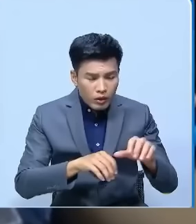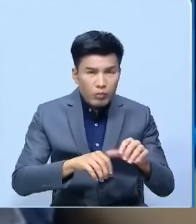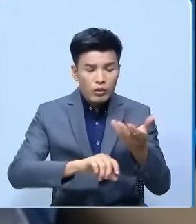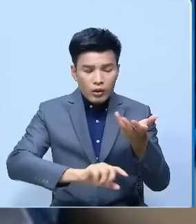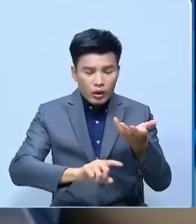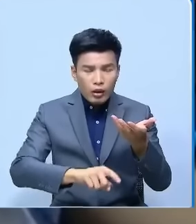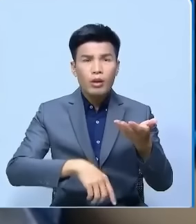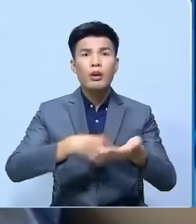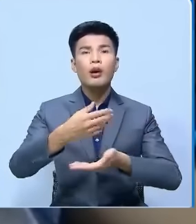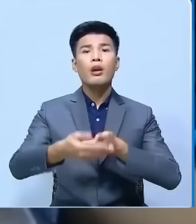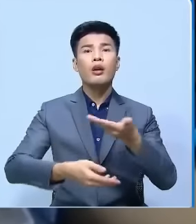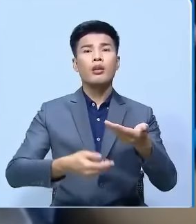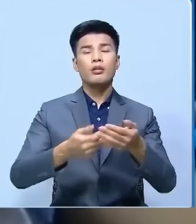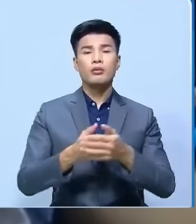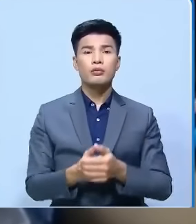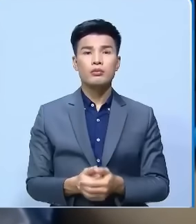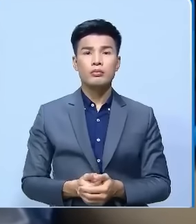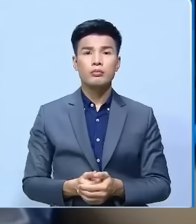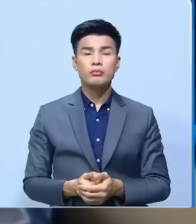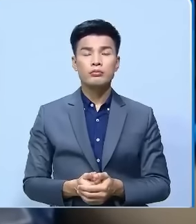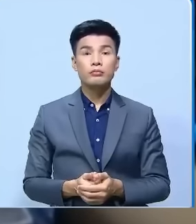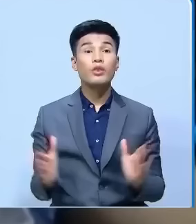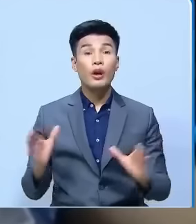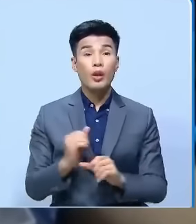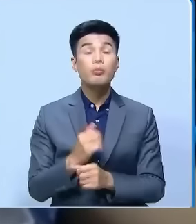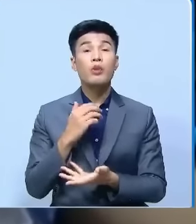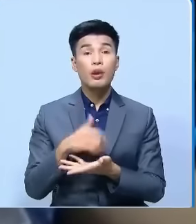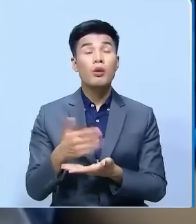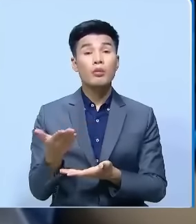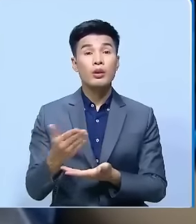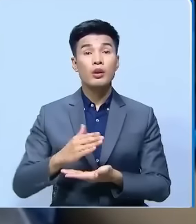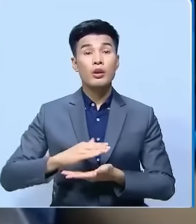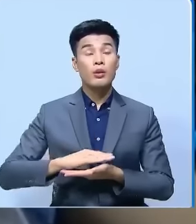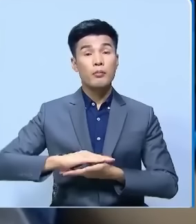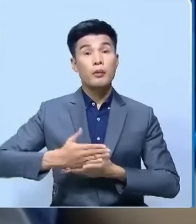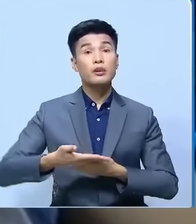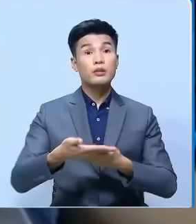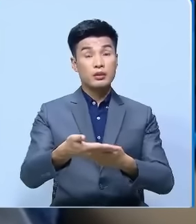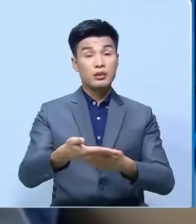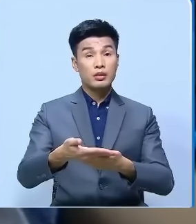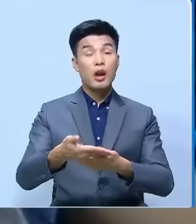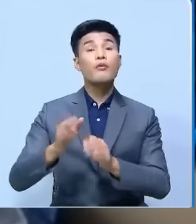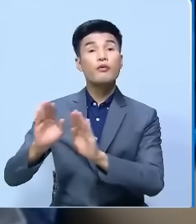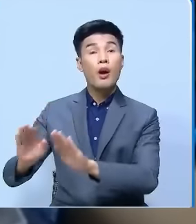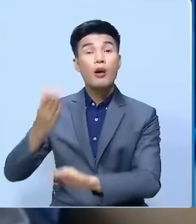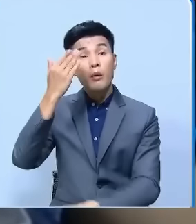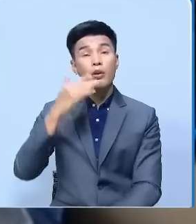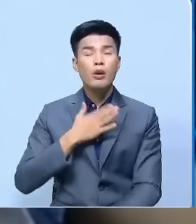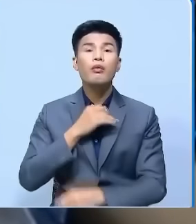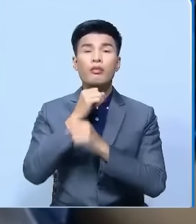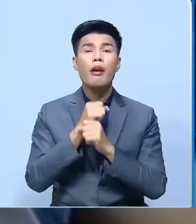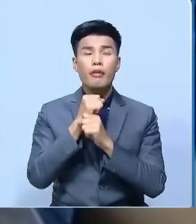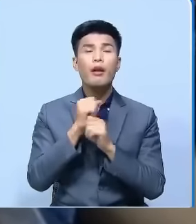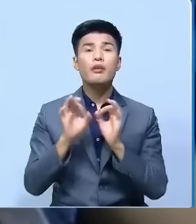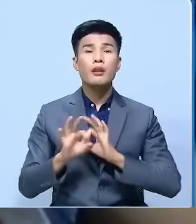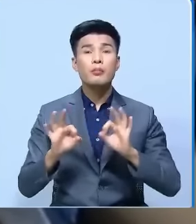กีโลขายคืออย่างงี้คุณผู้ชมที่คุณยายนำบัตร ATMแล้วก็สมุดบัญชีฝากไว้กับน้องสาวเนื่องจากว่าคุณยายก็อายุมากแล้วที่